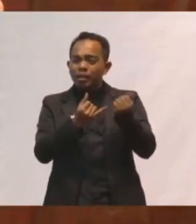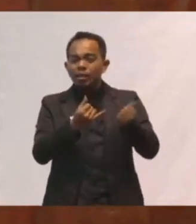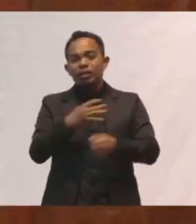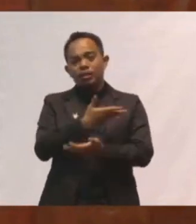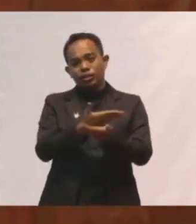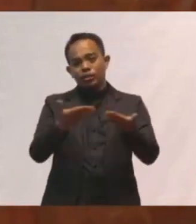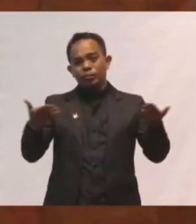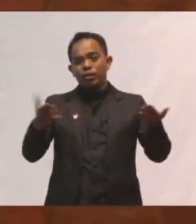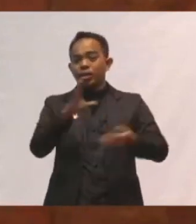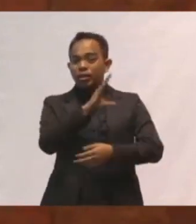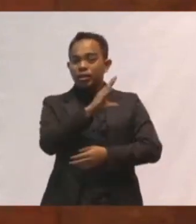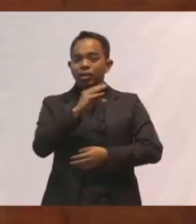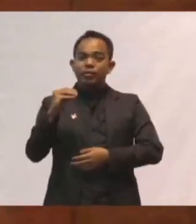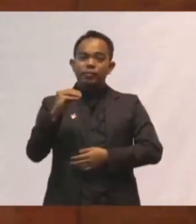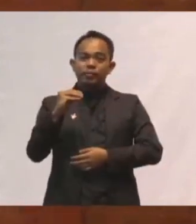Dan